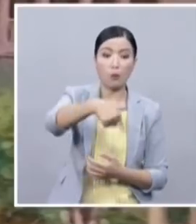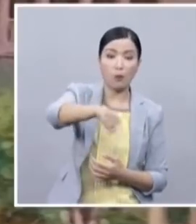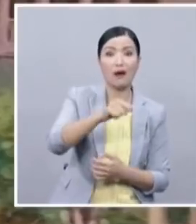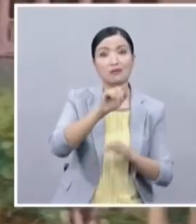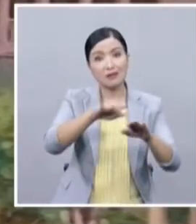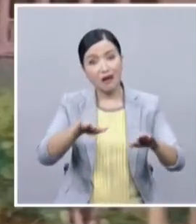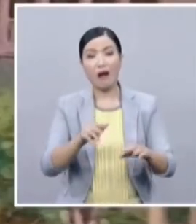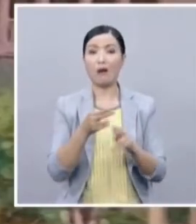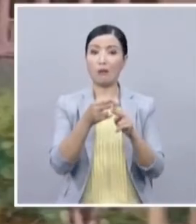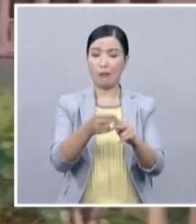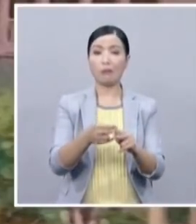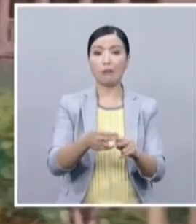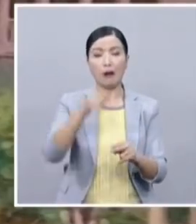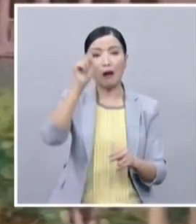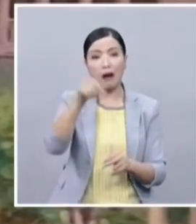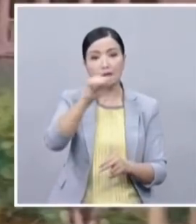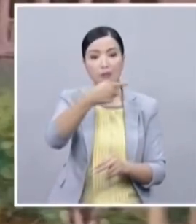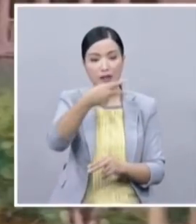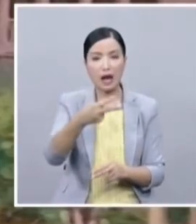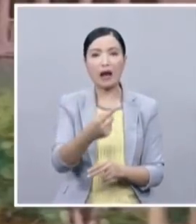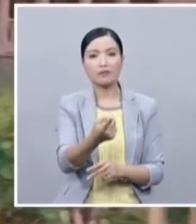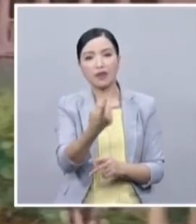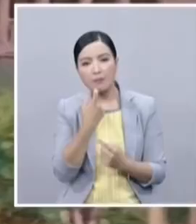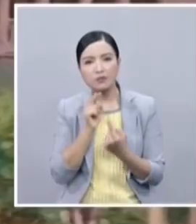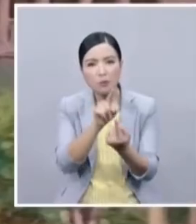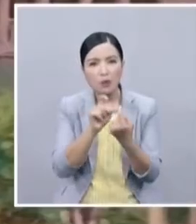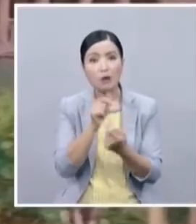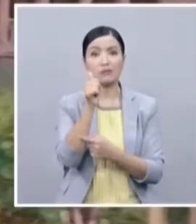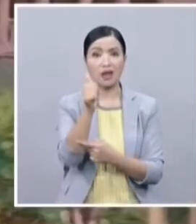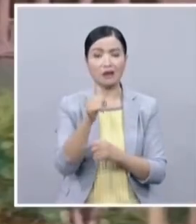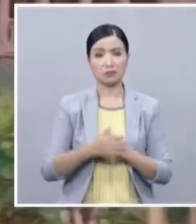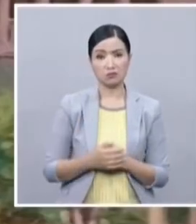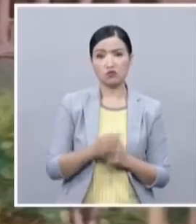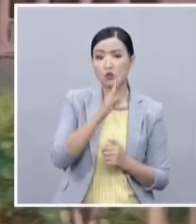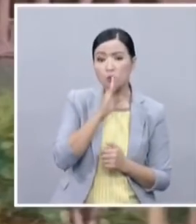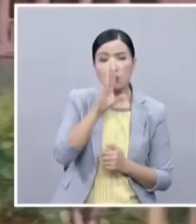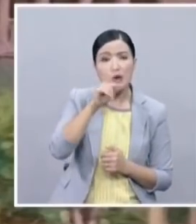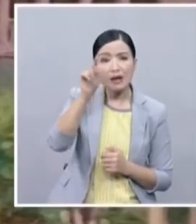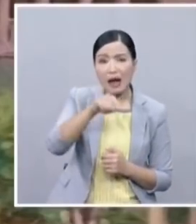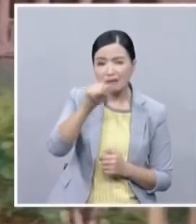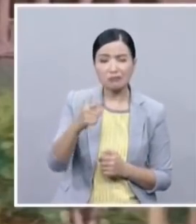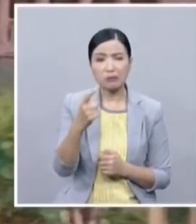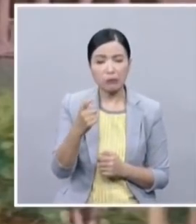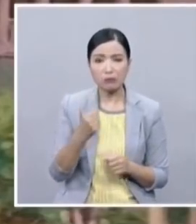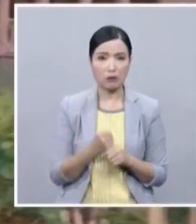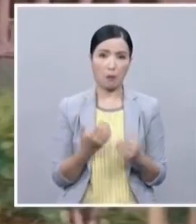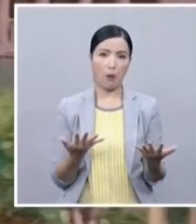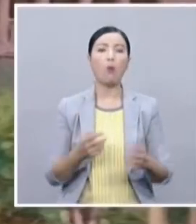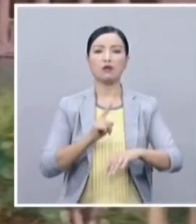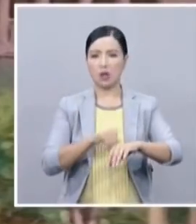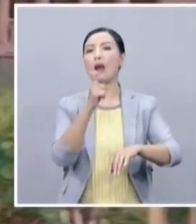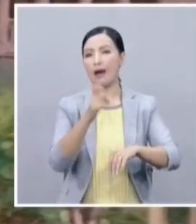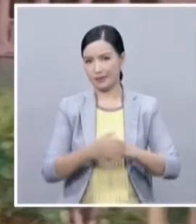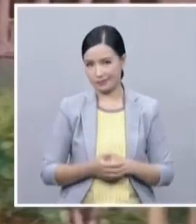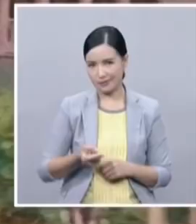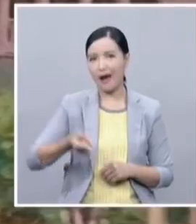ก็จะใช้ประโยชน์ทางภาษาในห้วงเวลาวิกฤตนี้นะคิดดูแล้วกันถ้าไม่รับผู้ภาษาอังกฤษได้จะทำยังไงแล้วก็ต้องเสียเวลาไปอี